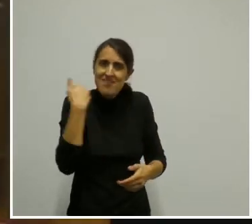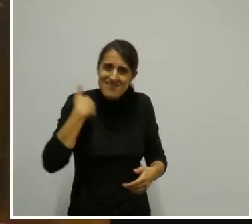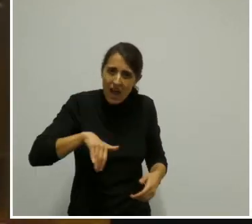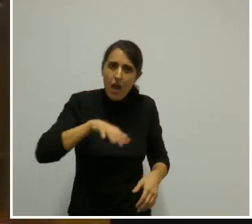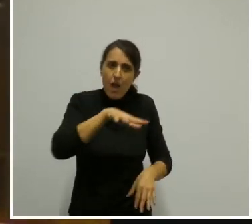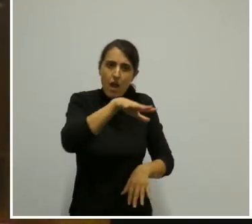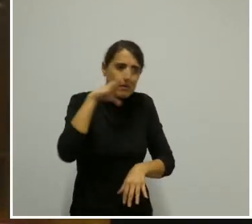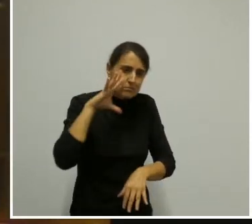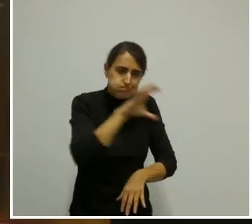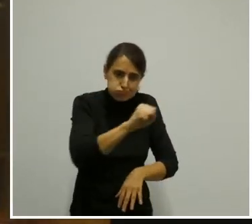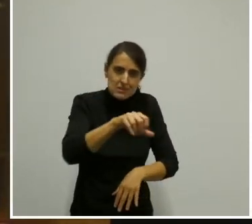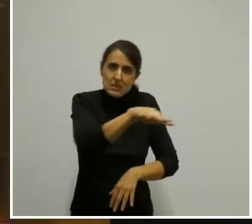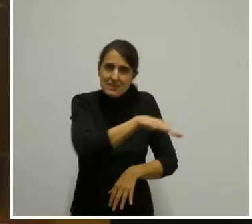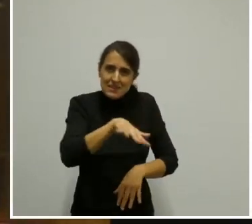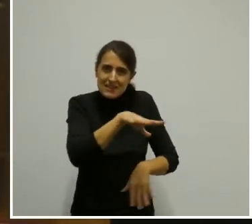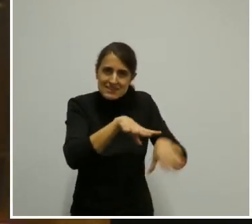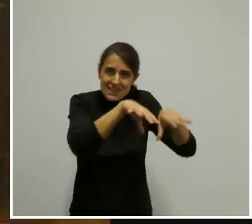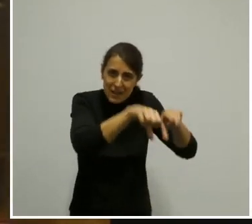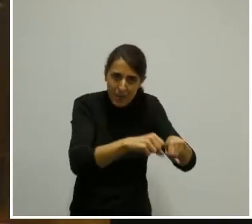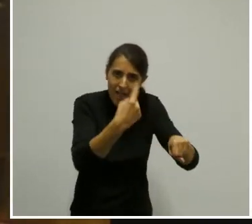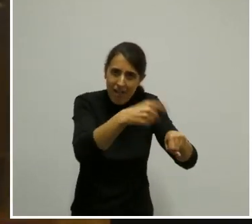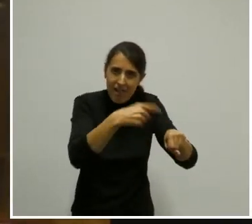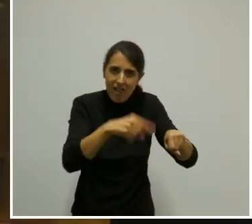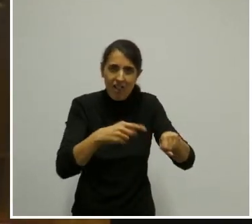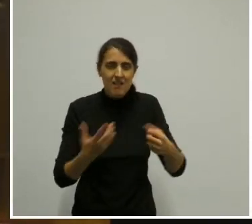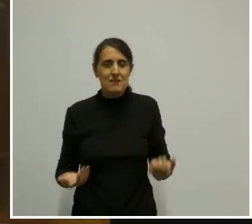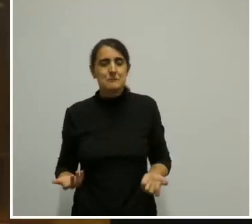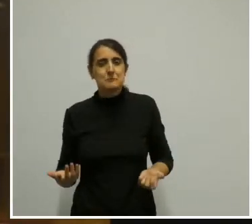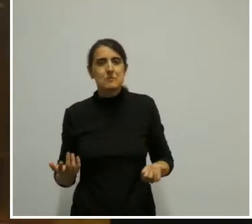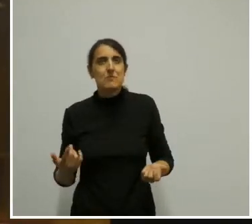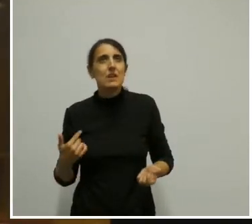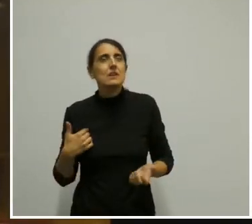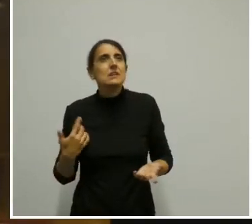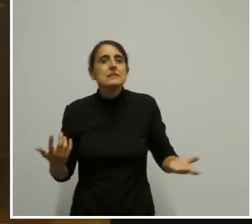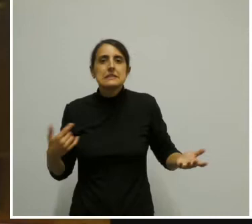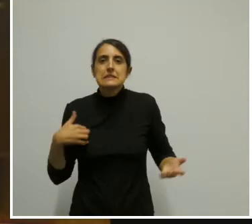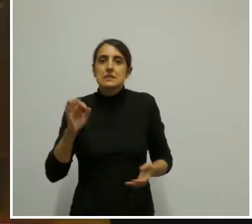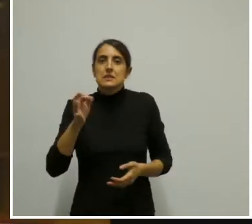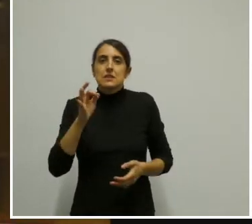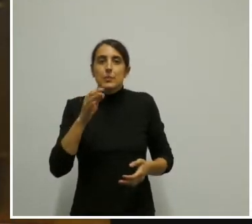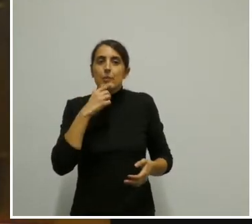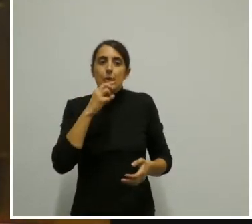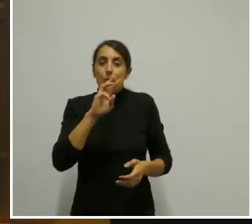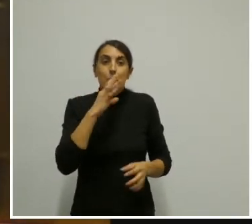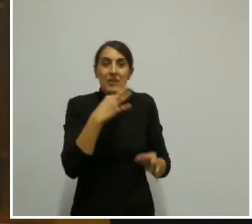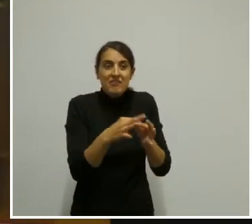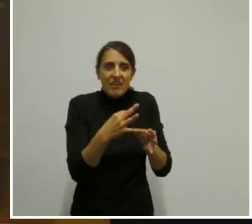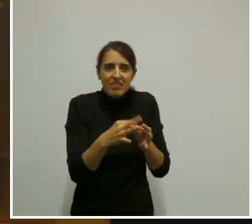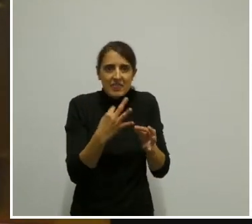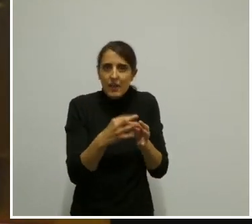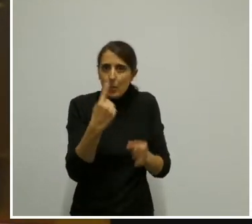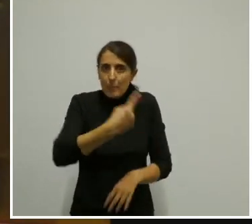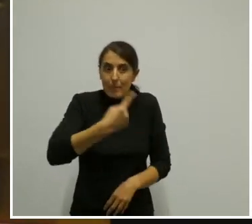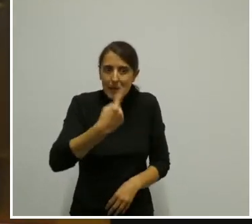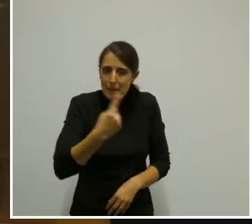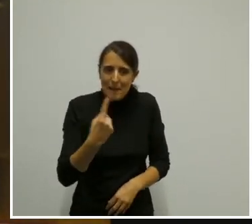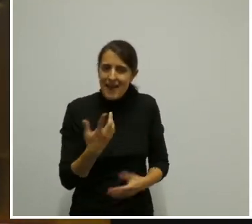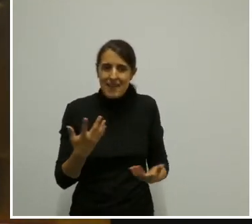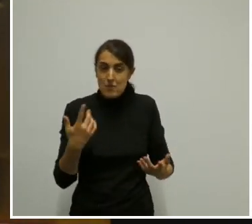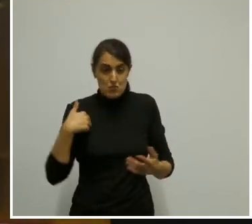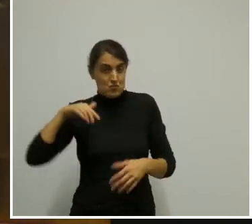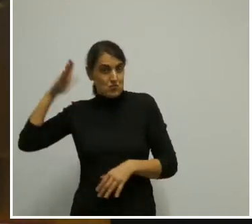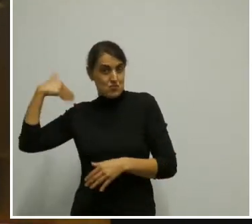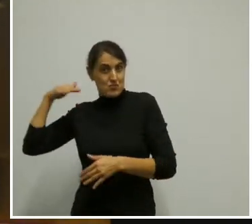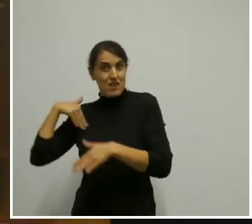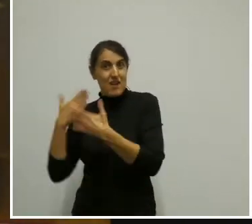aquesta reserva de places, igual. Sí, però no hi ha, vull dir que no, tu no ho vius tant a primària, o com a mínim nosaltres a l'escola que hem estat de primària,